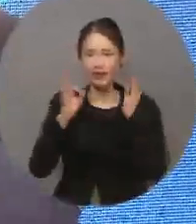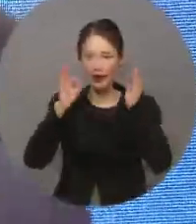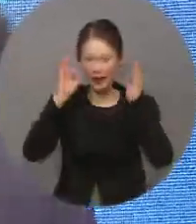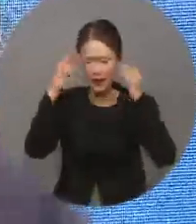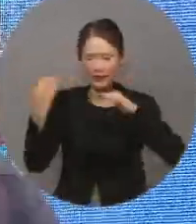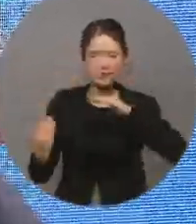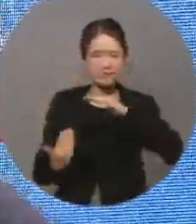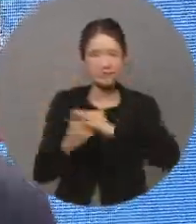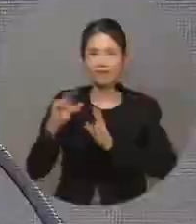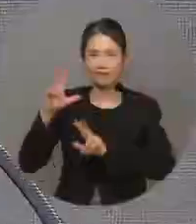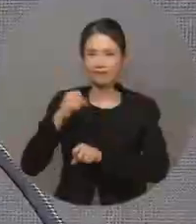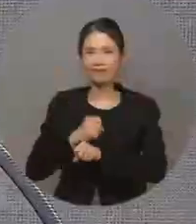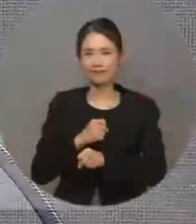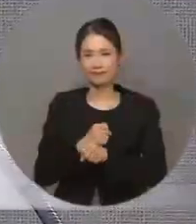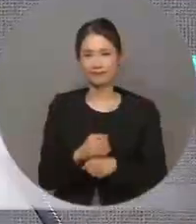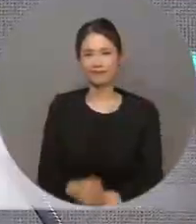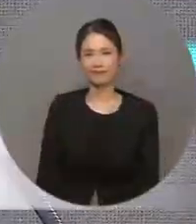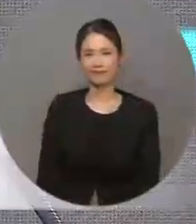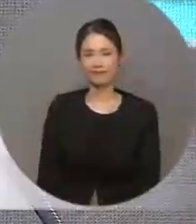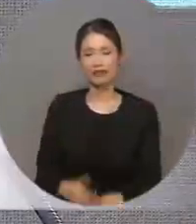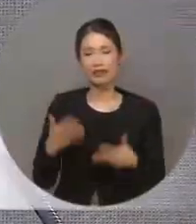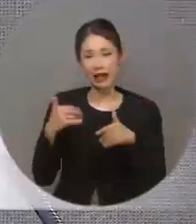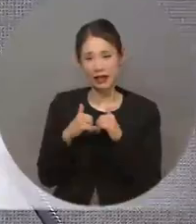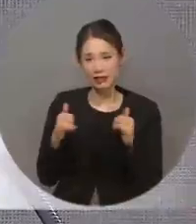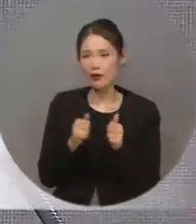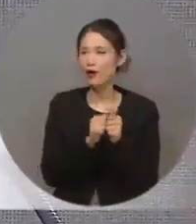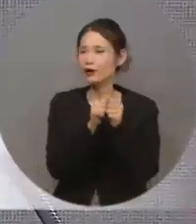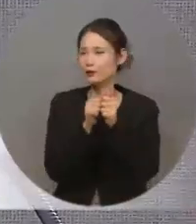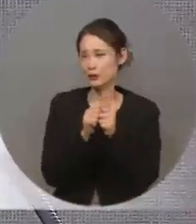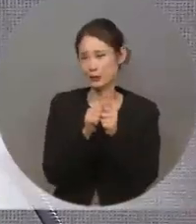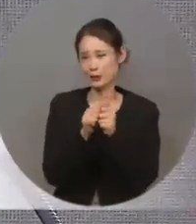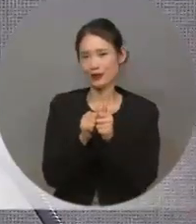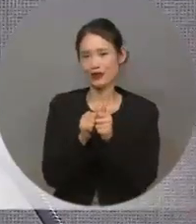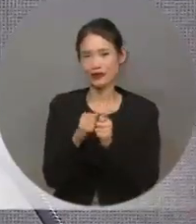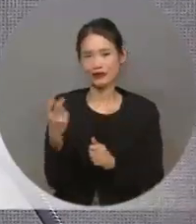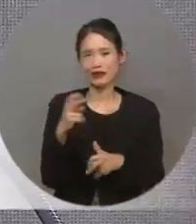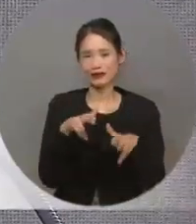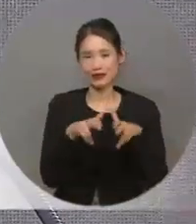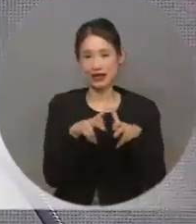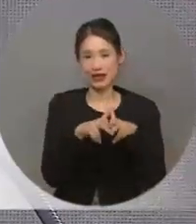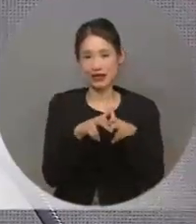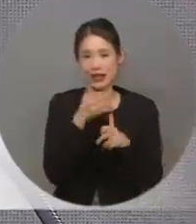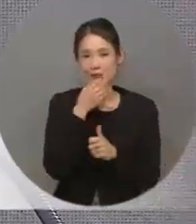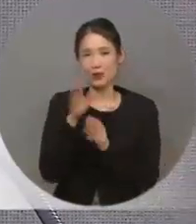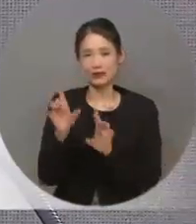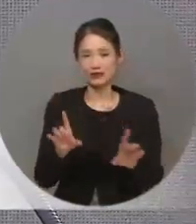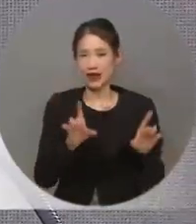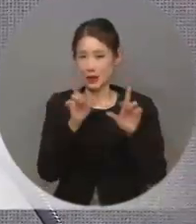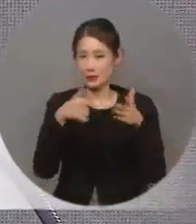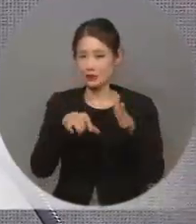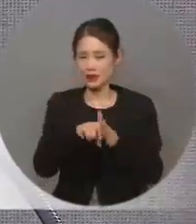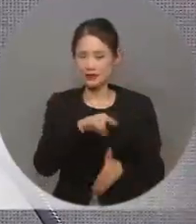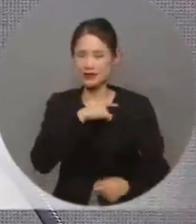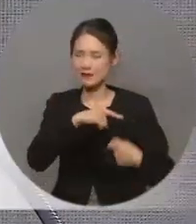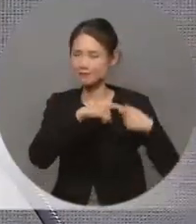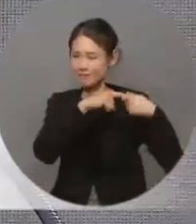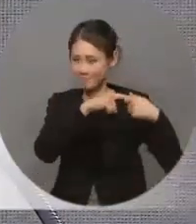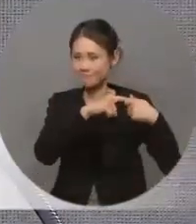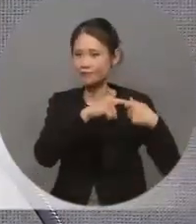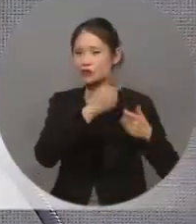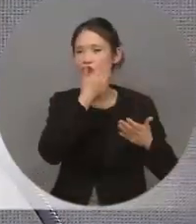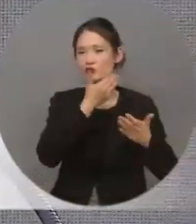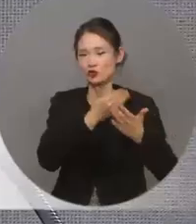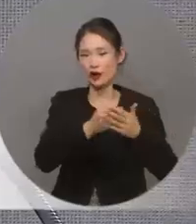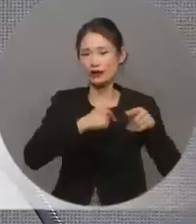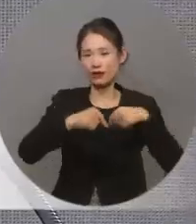의지를 다졌습니다. 약자와의 동행, 다시 말해서 장애인들의 행복한 삶을 가장 최우선의